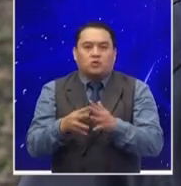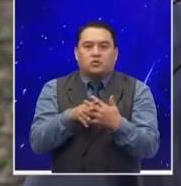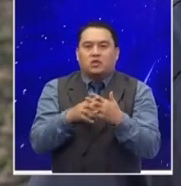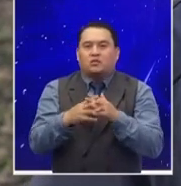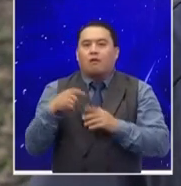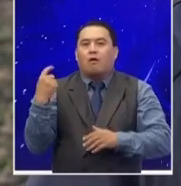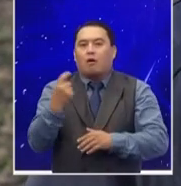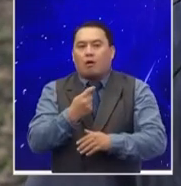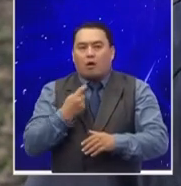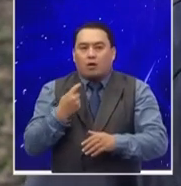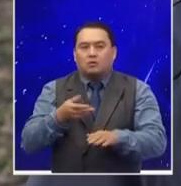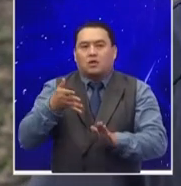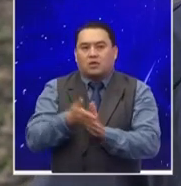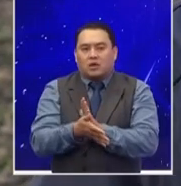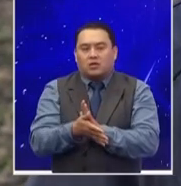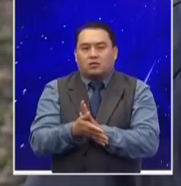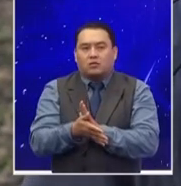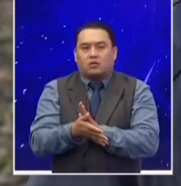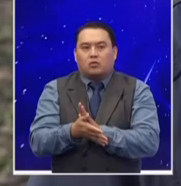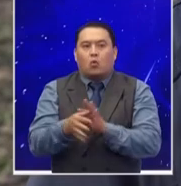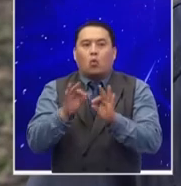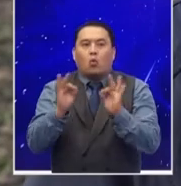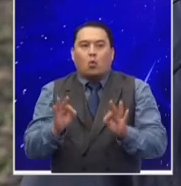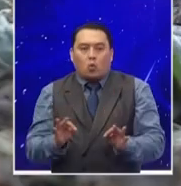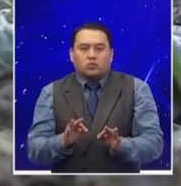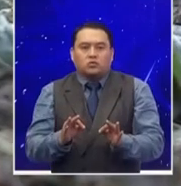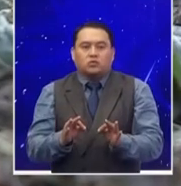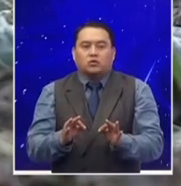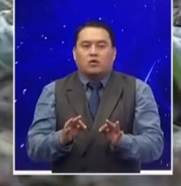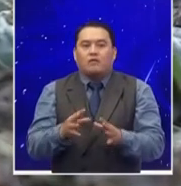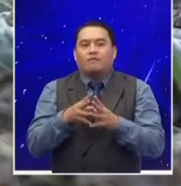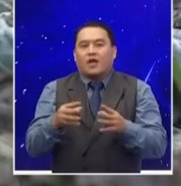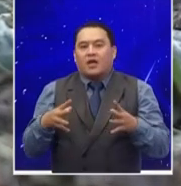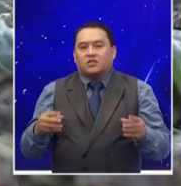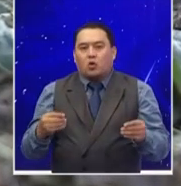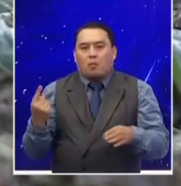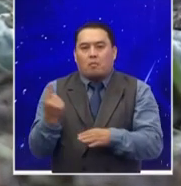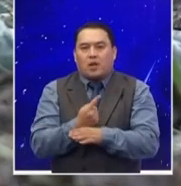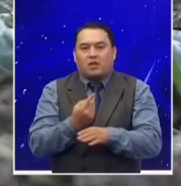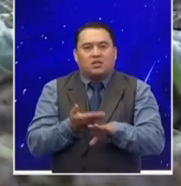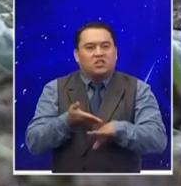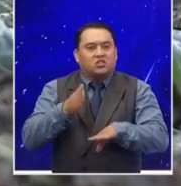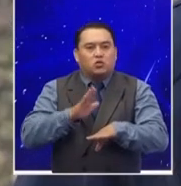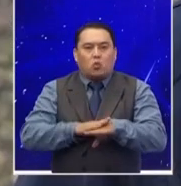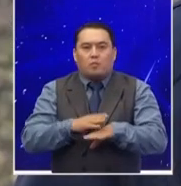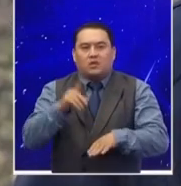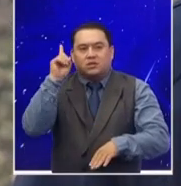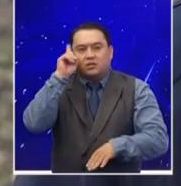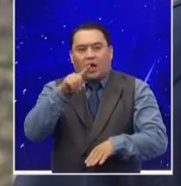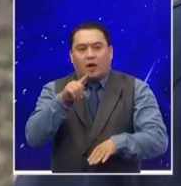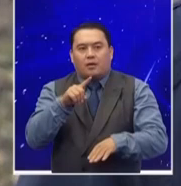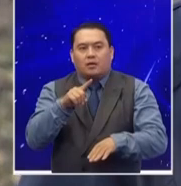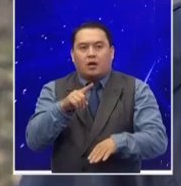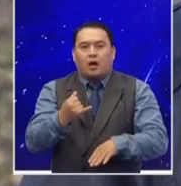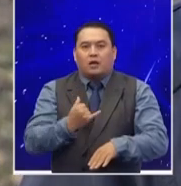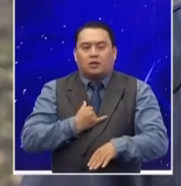тоже по весне только тратимся. Мы только осенью все берем. Весной первый полив было очень тяжело. Как мы знаем, это не от